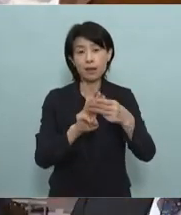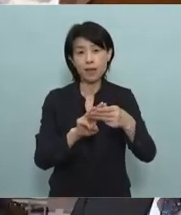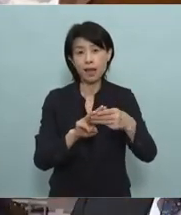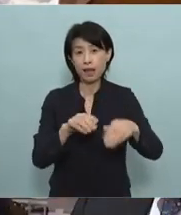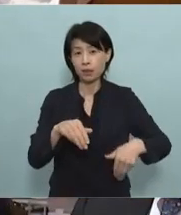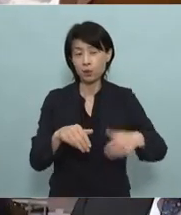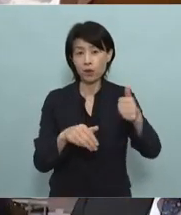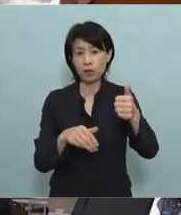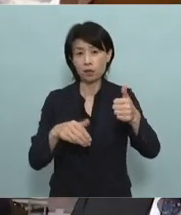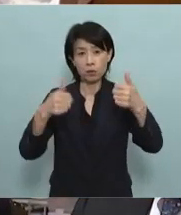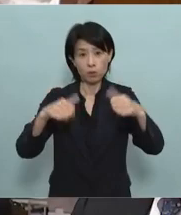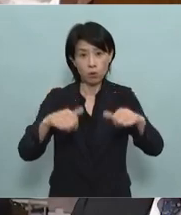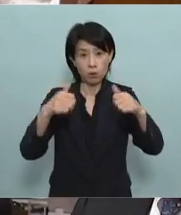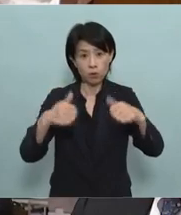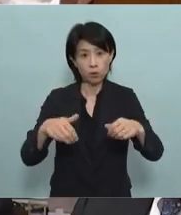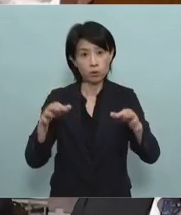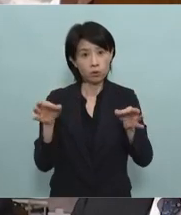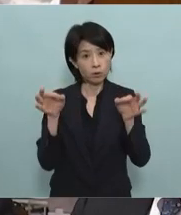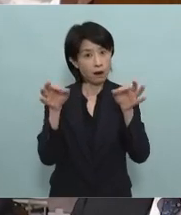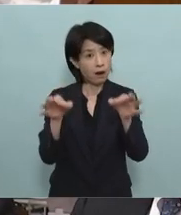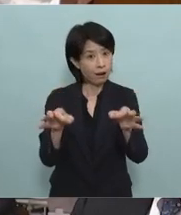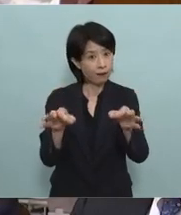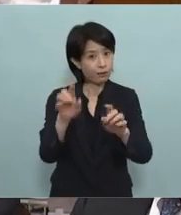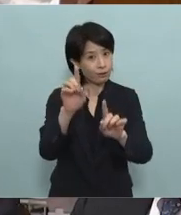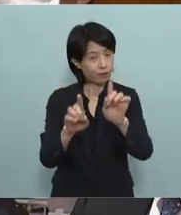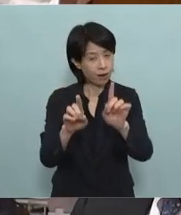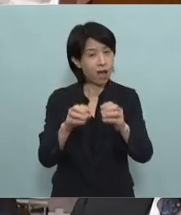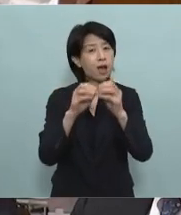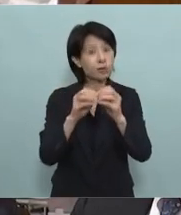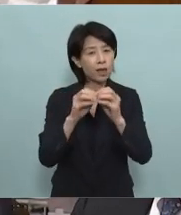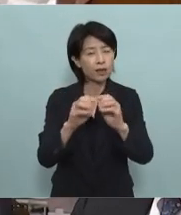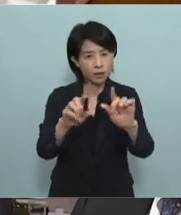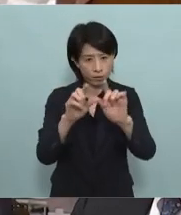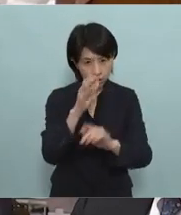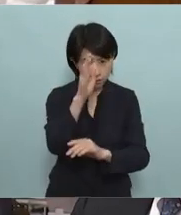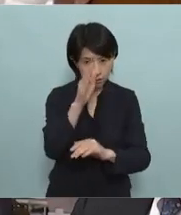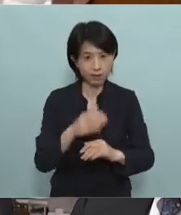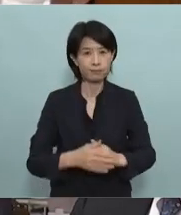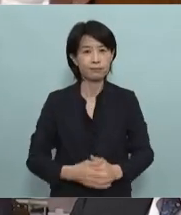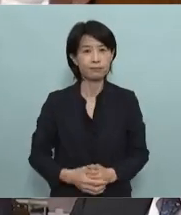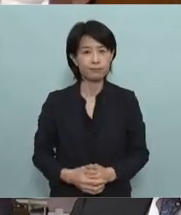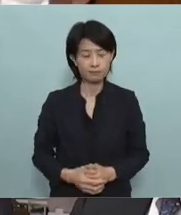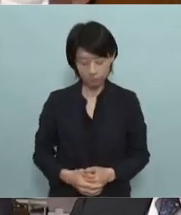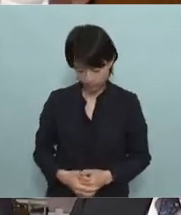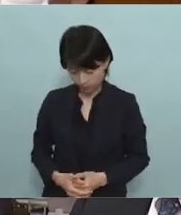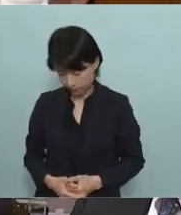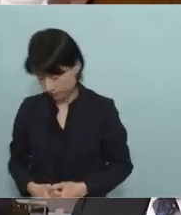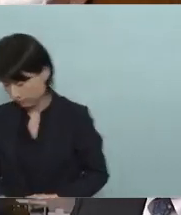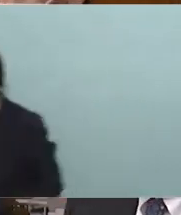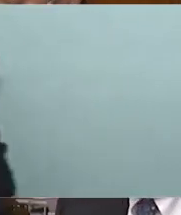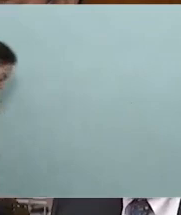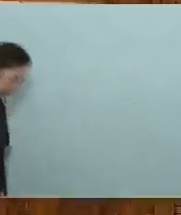同等などという事態が発生するのかどうか、具体的にご答弁をお願いします。